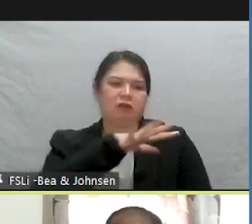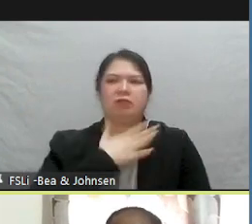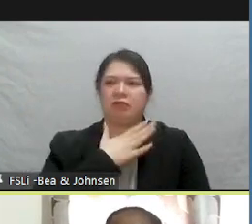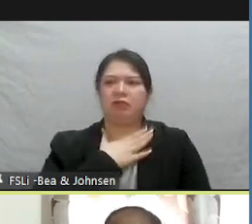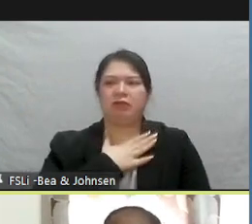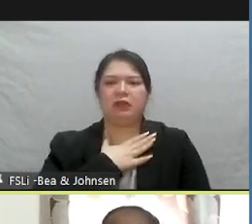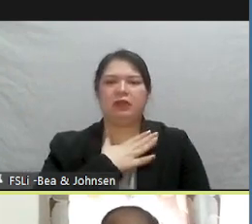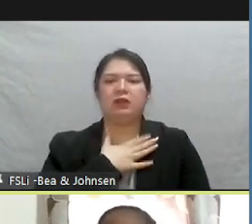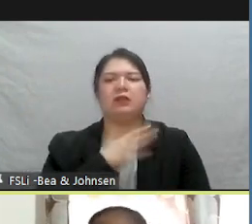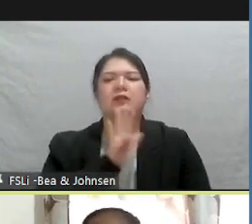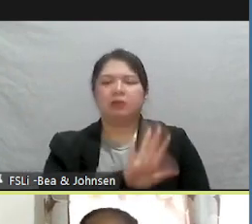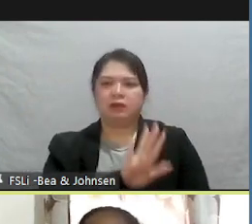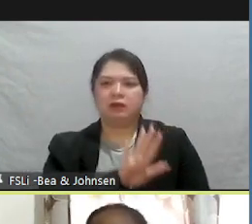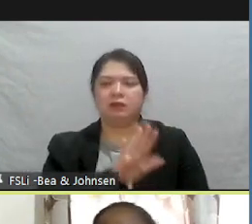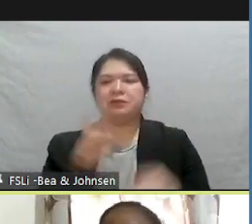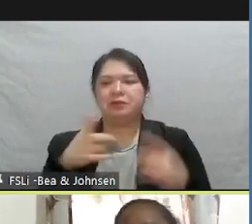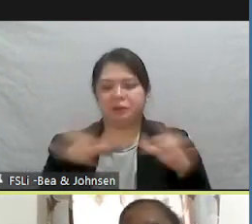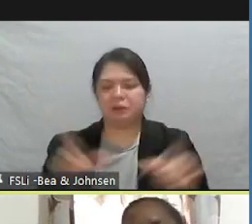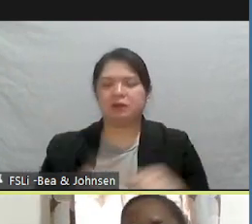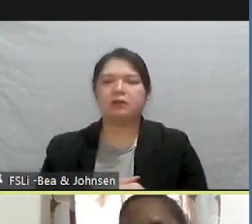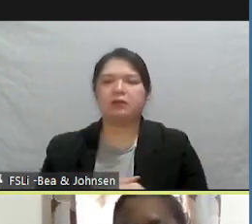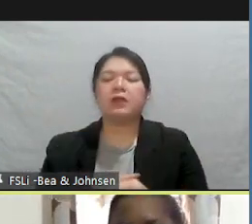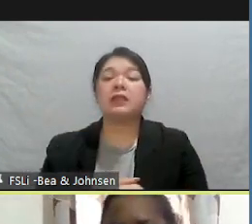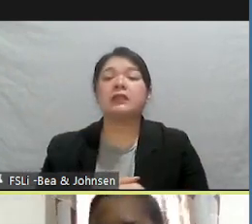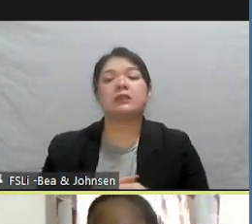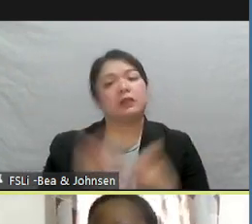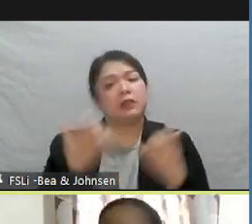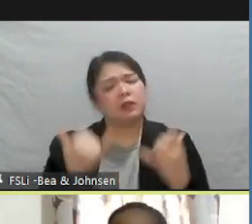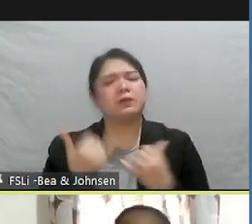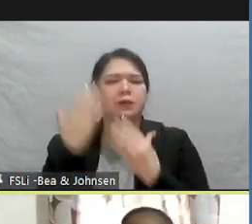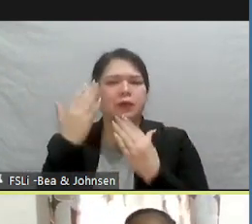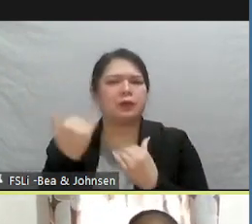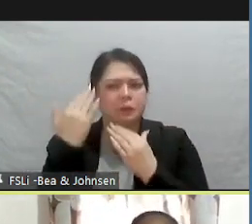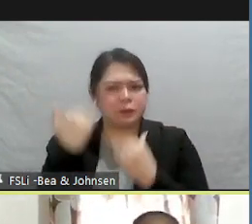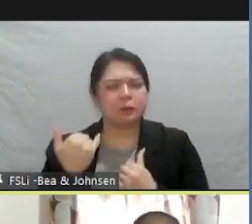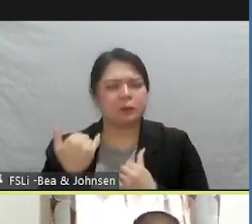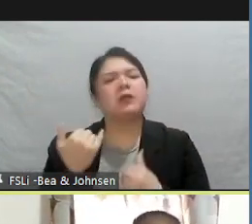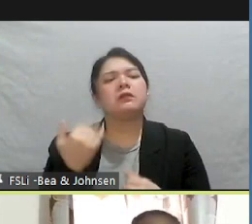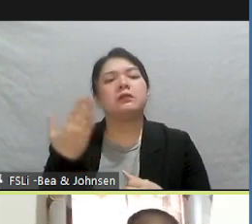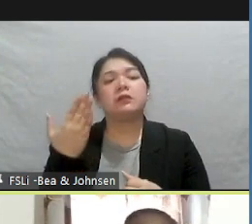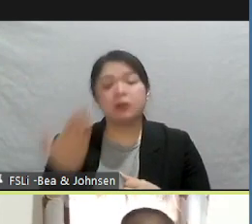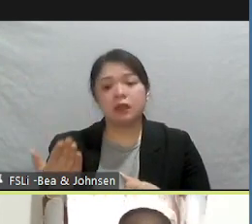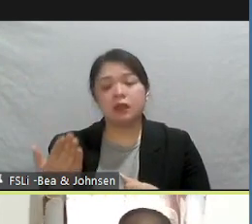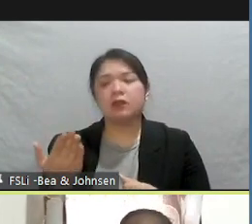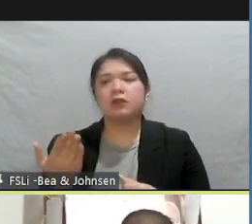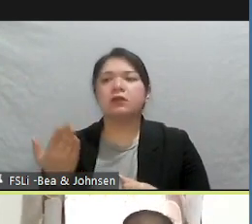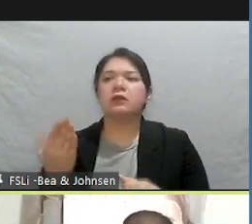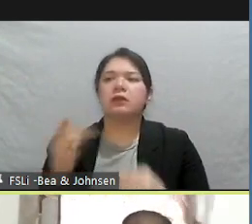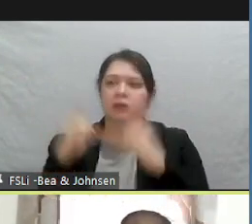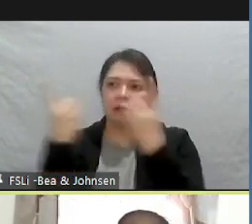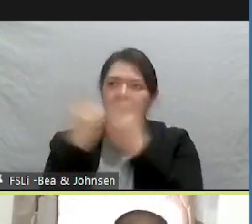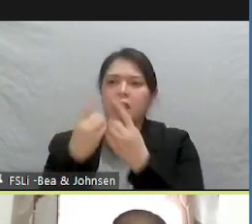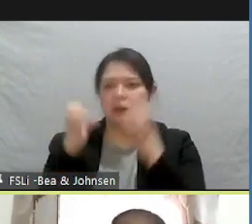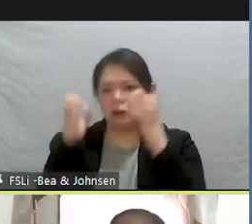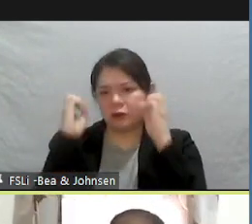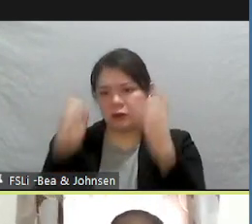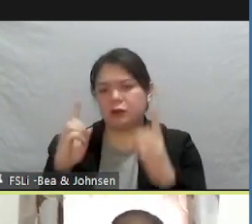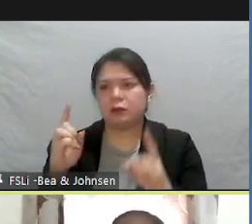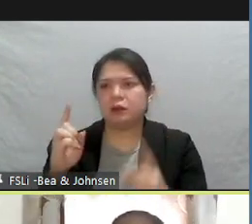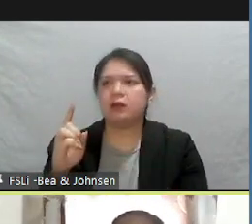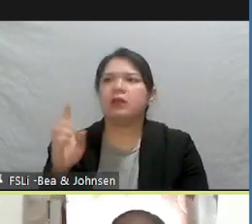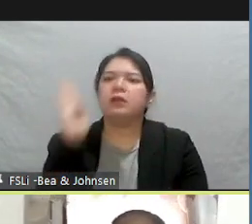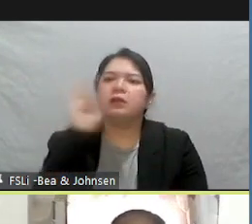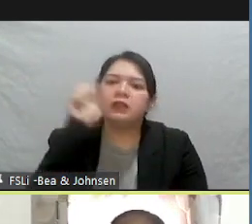o sa aming sariling lingwahe. Kaya sana sa mga DepEd, sa ating mga kapatid na DepEd